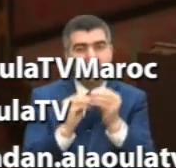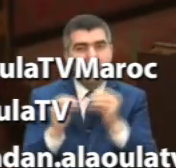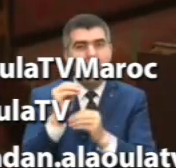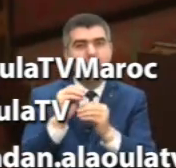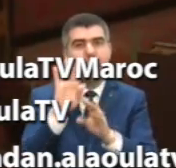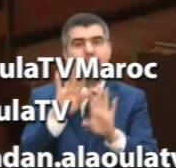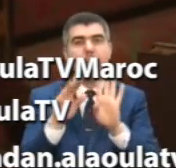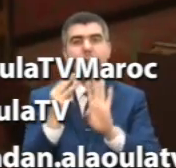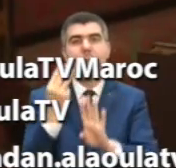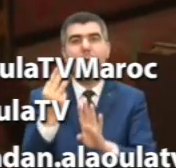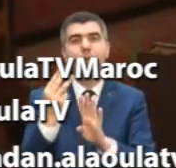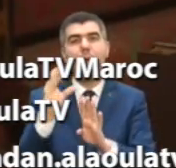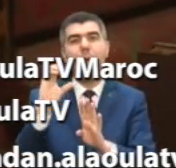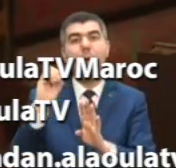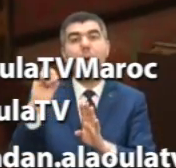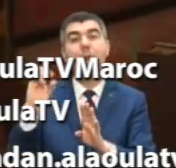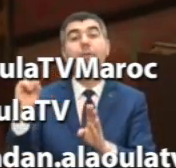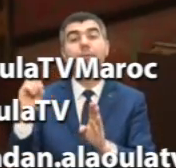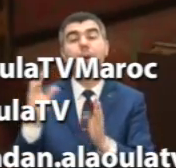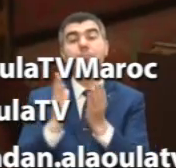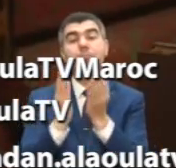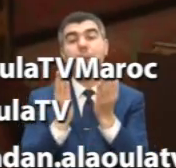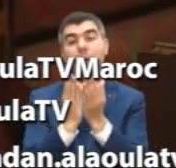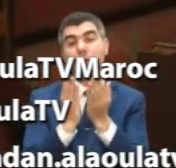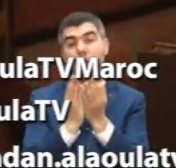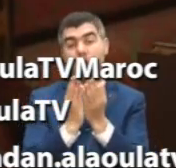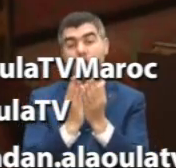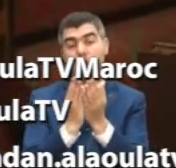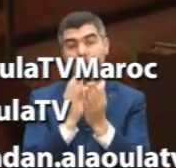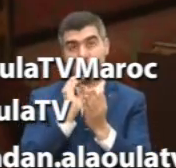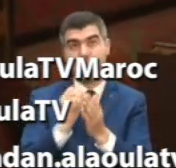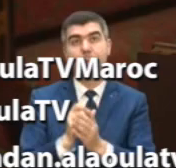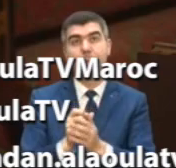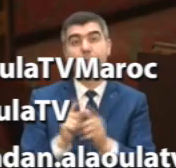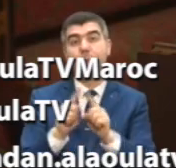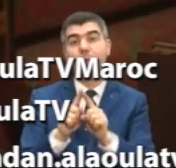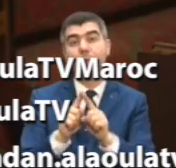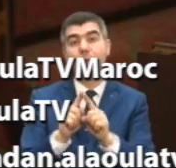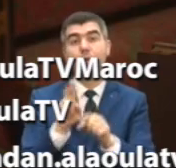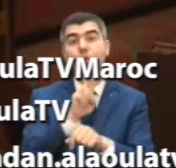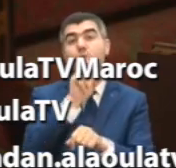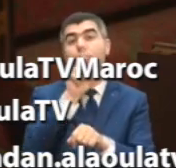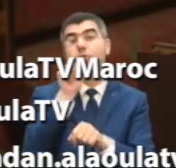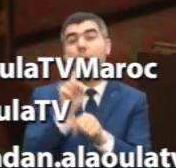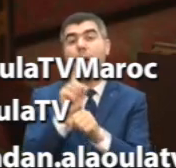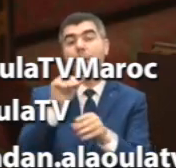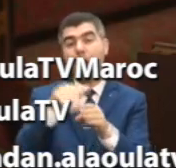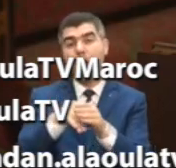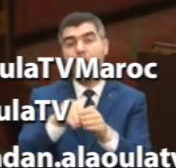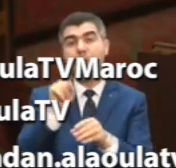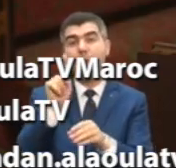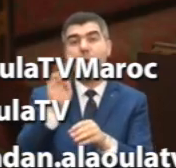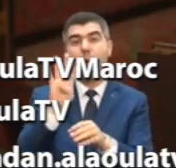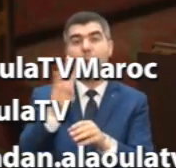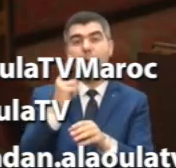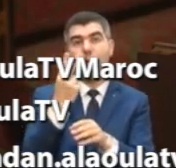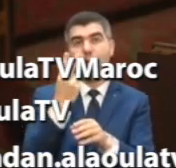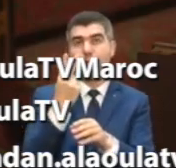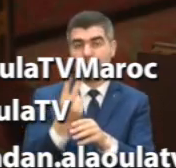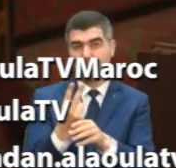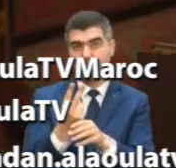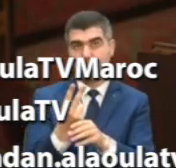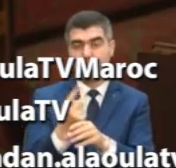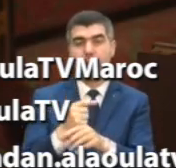13,000 فرعية. بلغ عدد المدارس الجماعاتية 124 وحدة، حين وصل